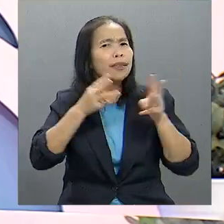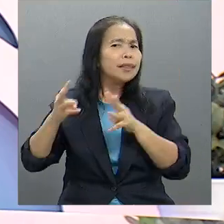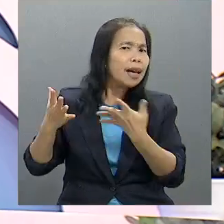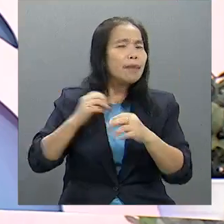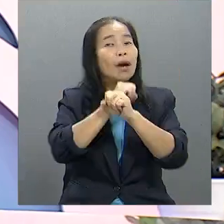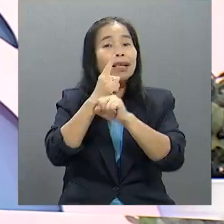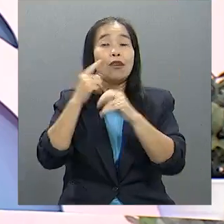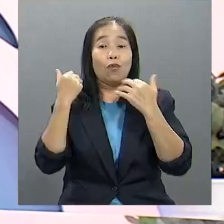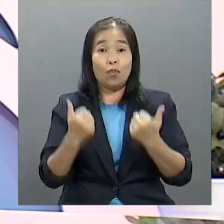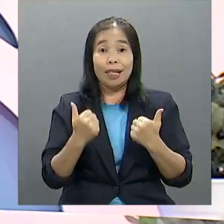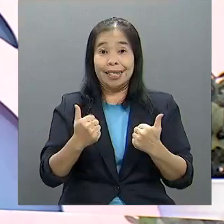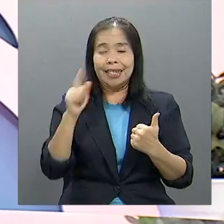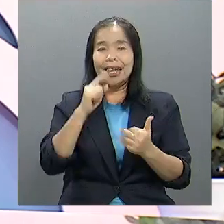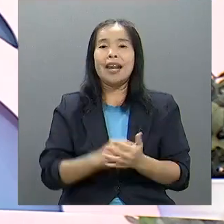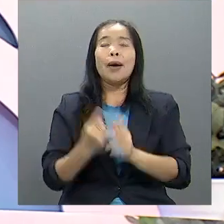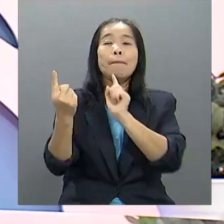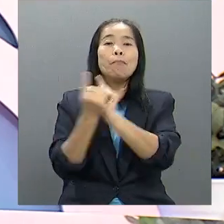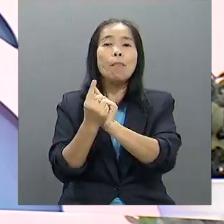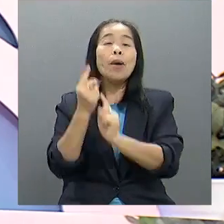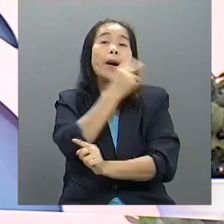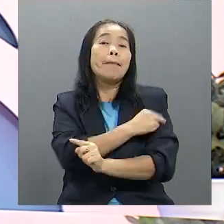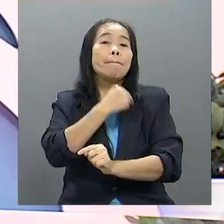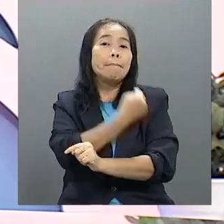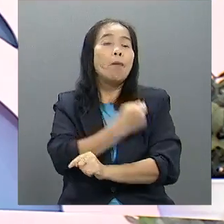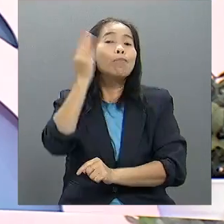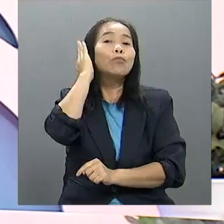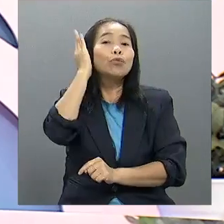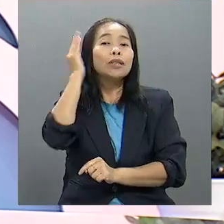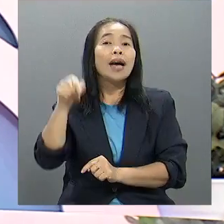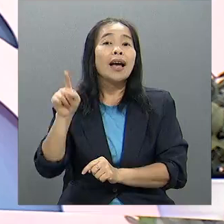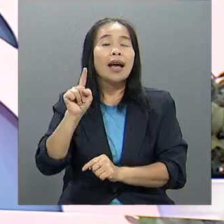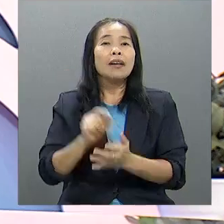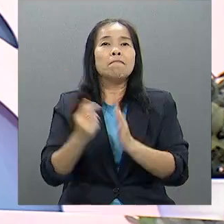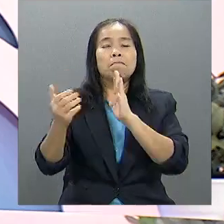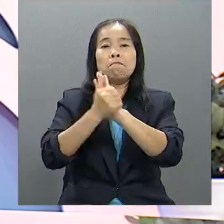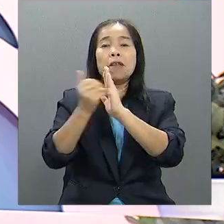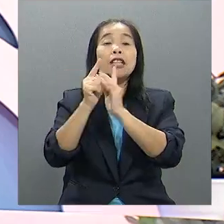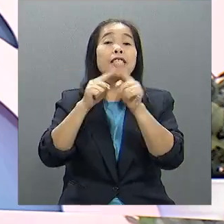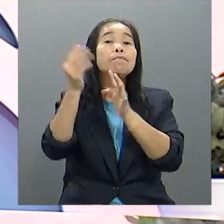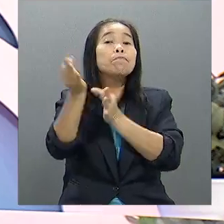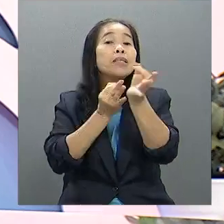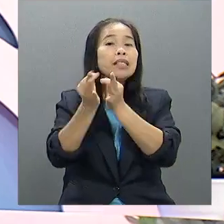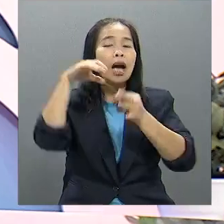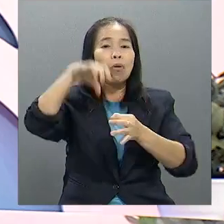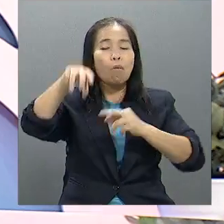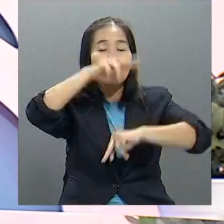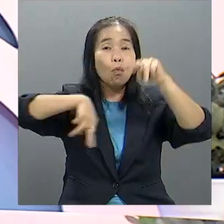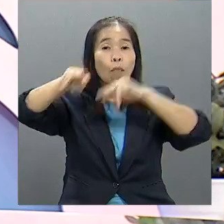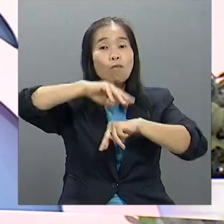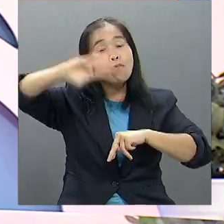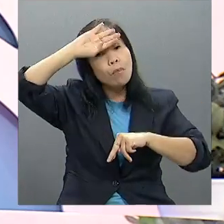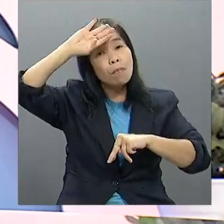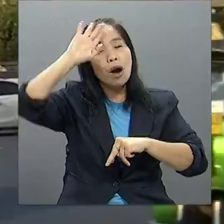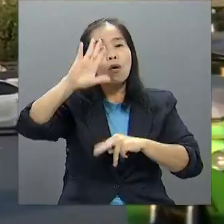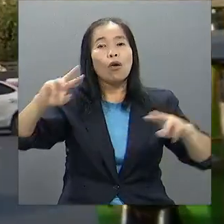ชมไปฟังจากนายแพทย์คำนวณอึ้งชูศักดิ์นะคะซึ่งท่านเป็นที่ปรึกษากรมควบคุมโรคกระทรวงสาธารณสุขไปฟังกันเลย